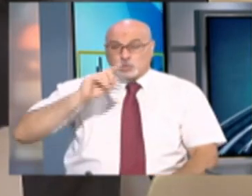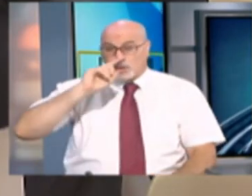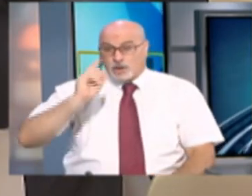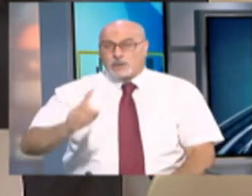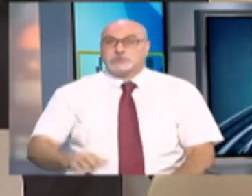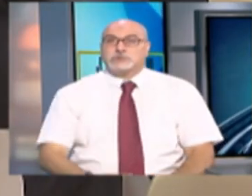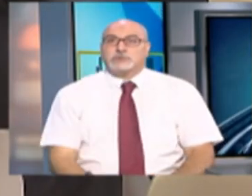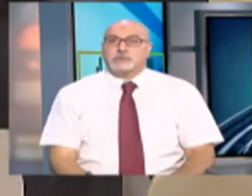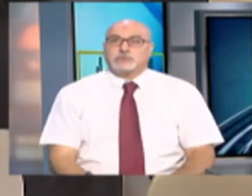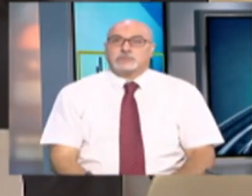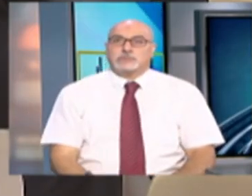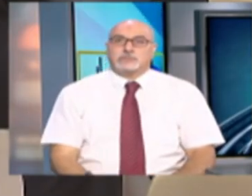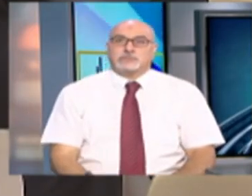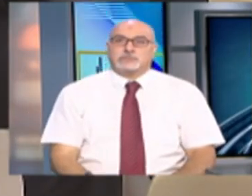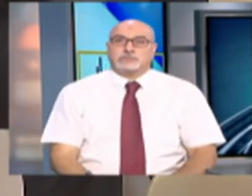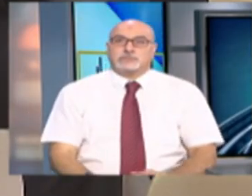تاعنا.